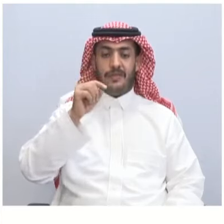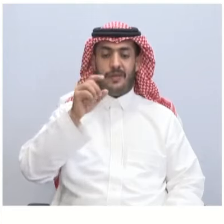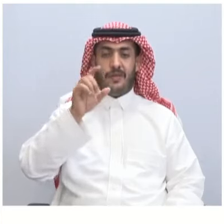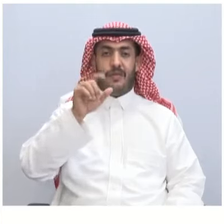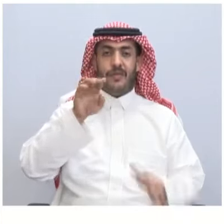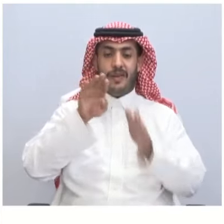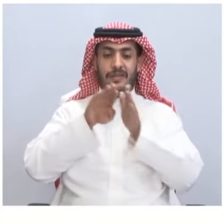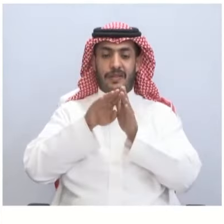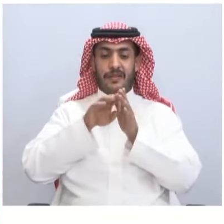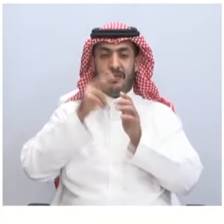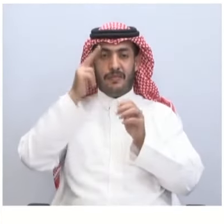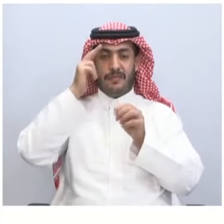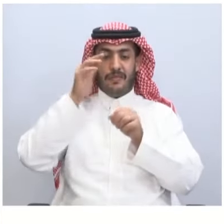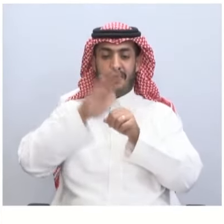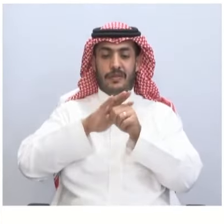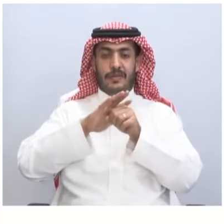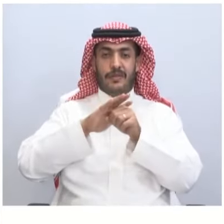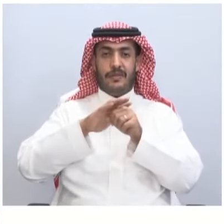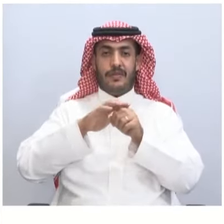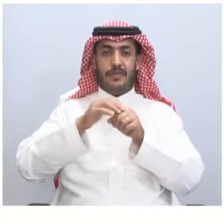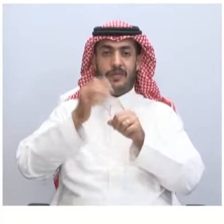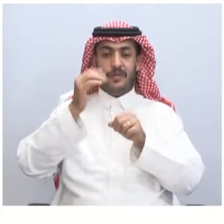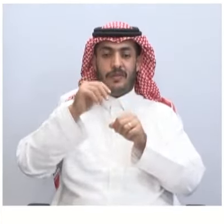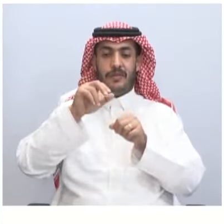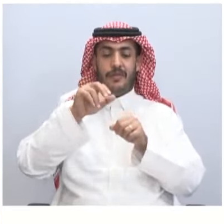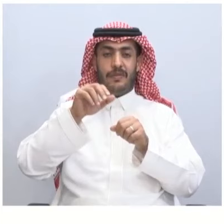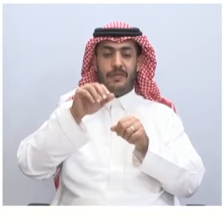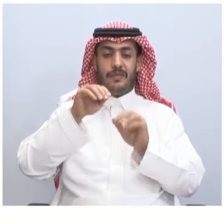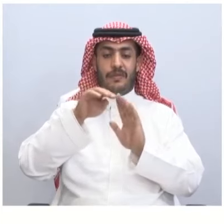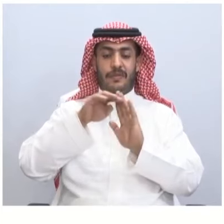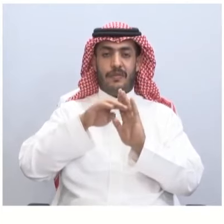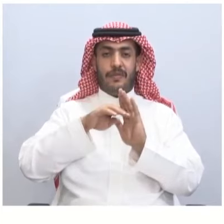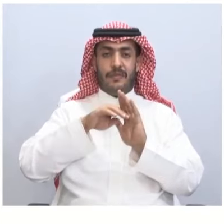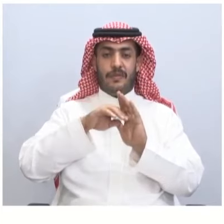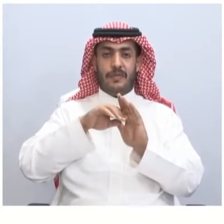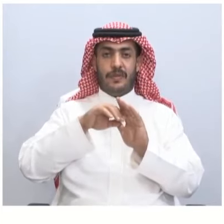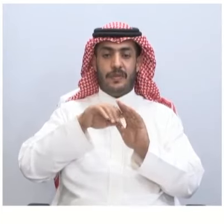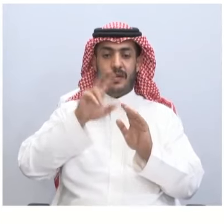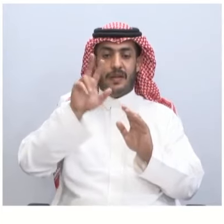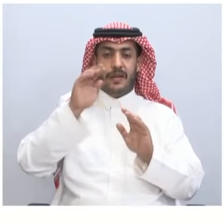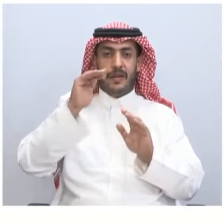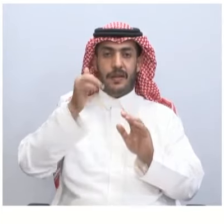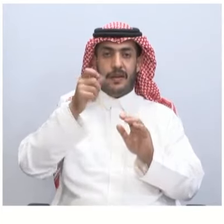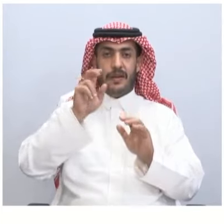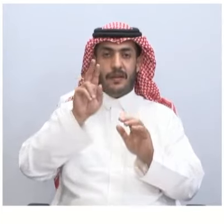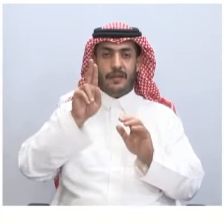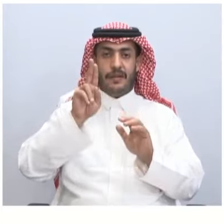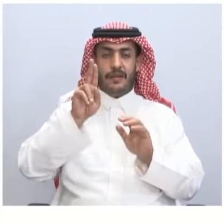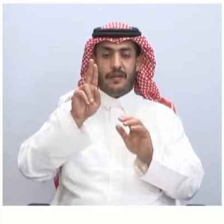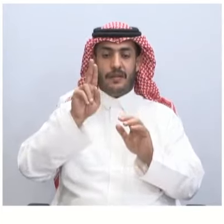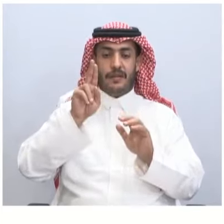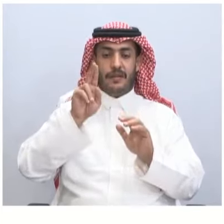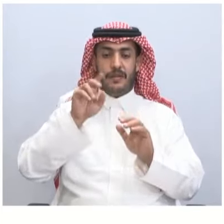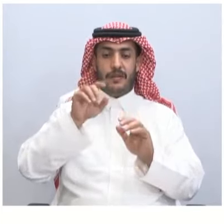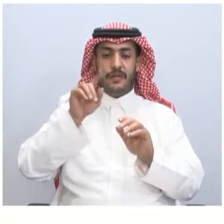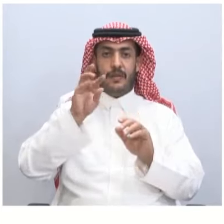نجران في المملكه العربيه السعوديه وكذلك لدينا من المظاهر الحرات مثل حره